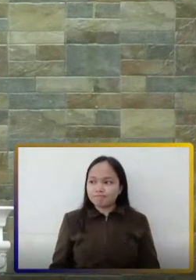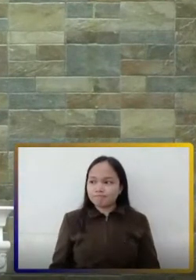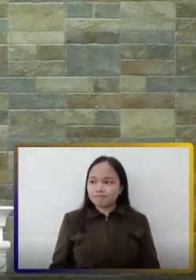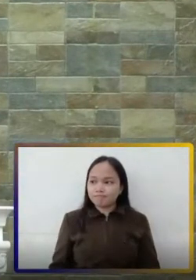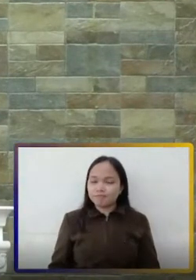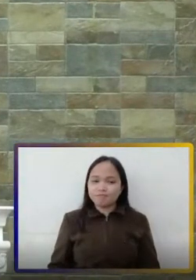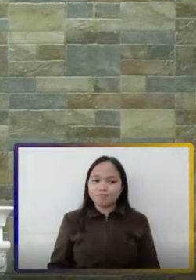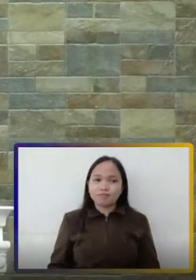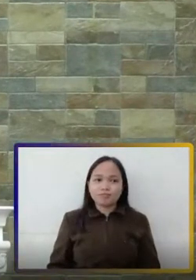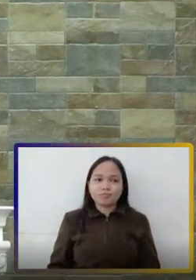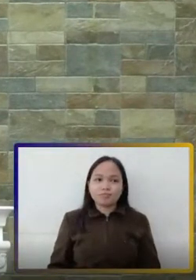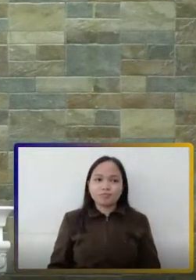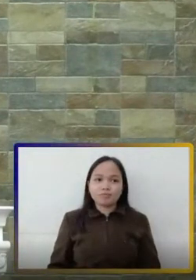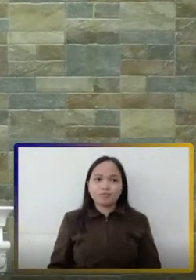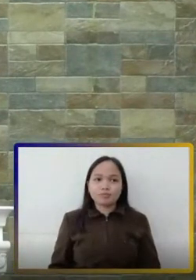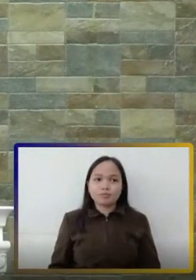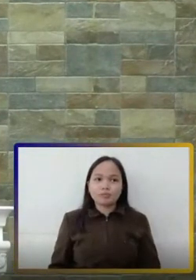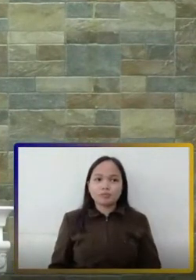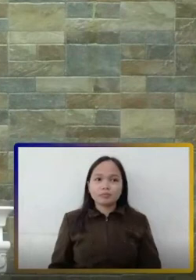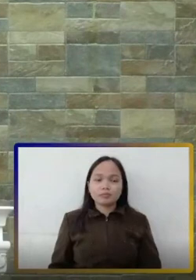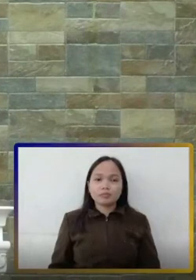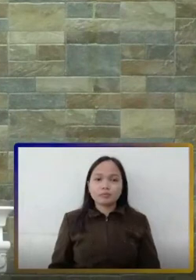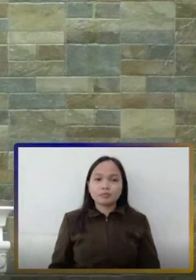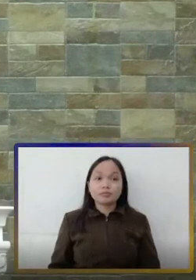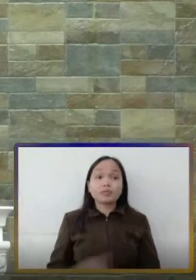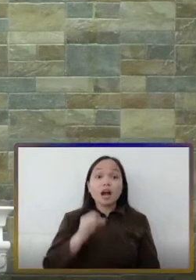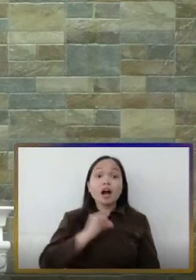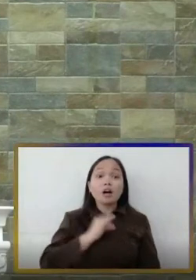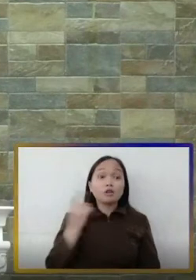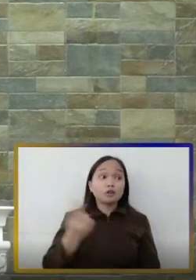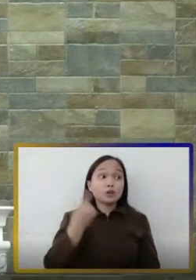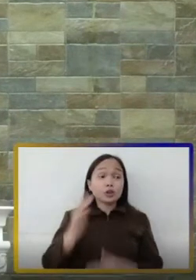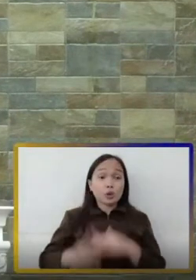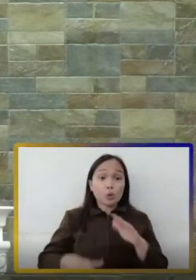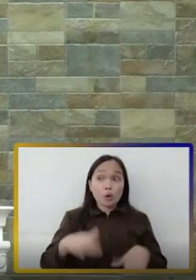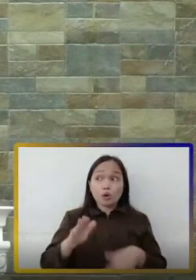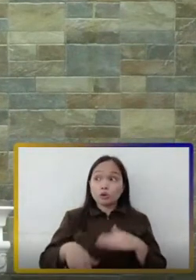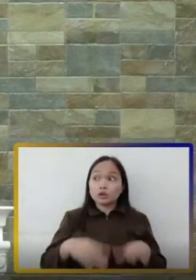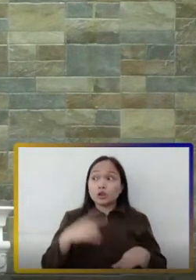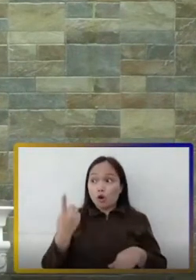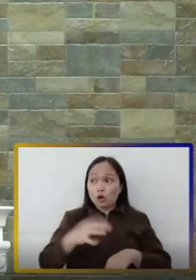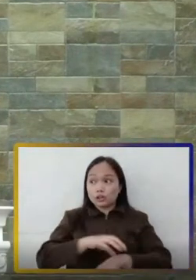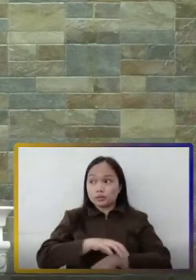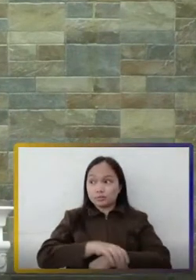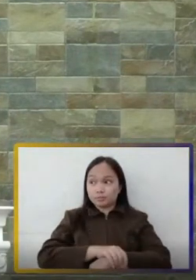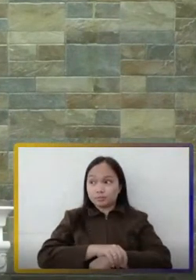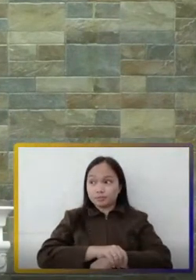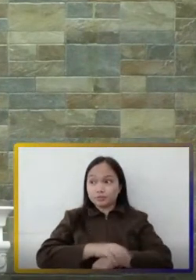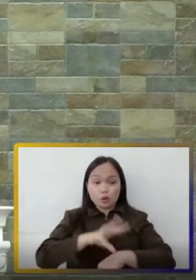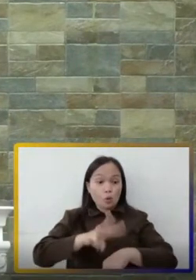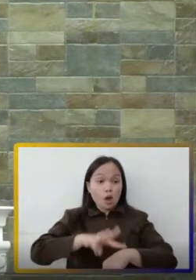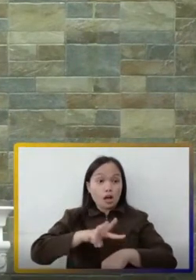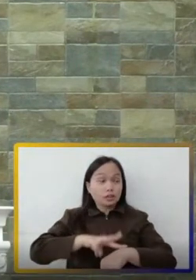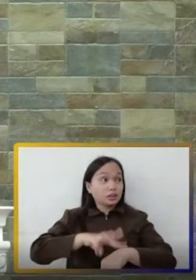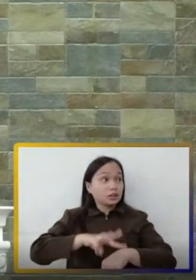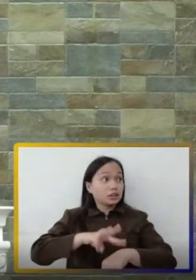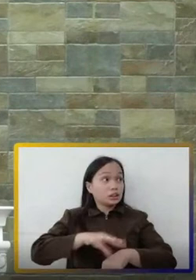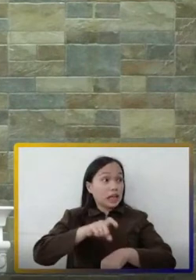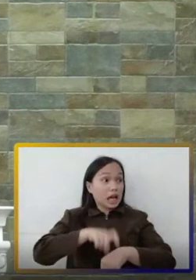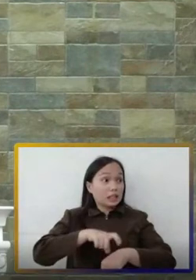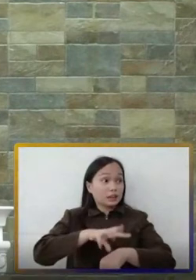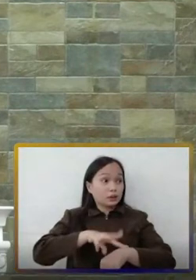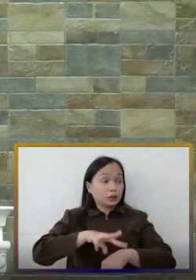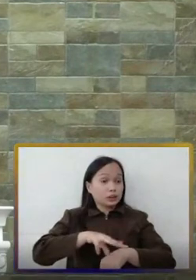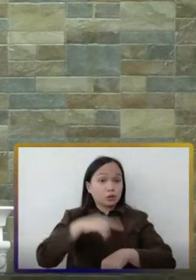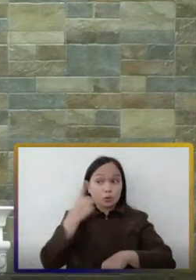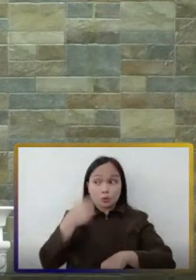Nagsisimula lamang po ako nung lumakad ng casual na nakarilo po ako pagka ako po, pagka noong